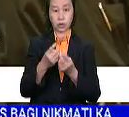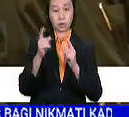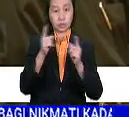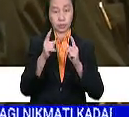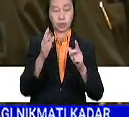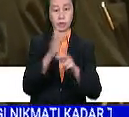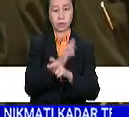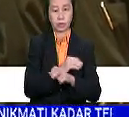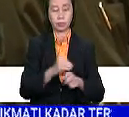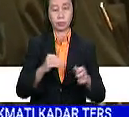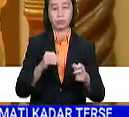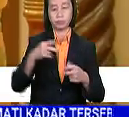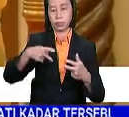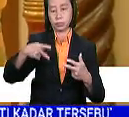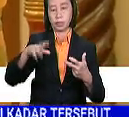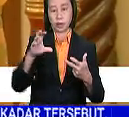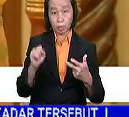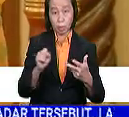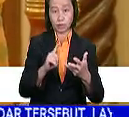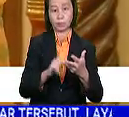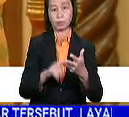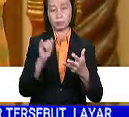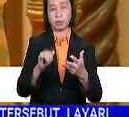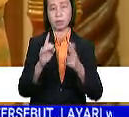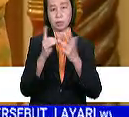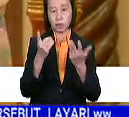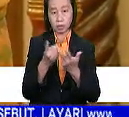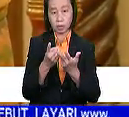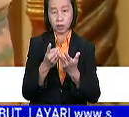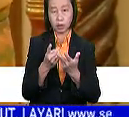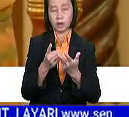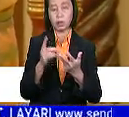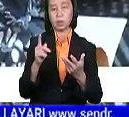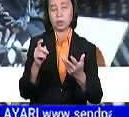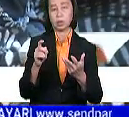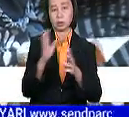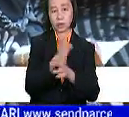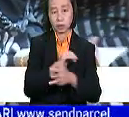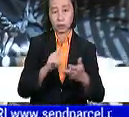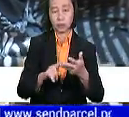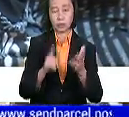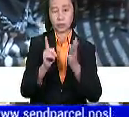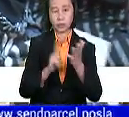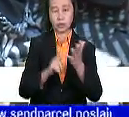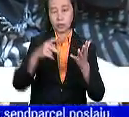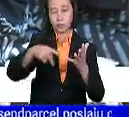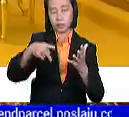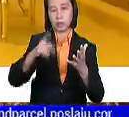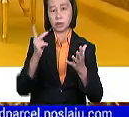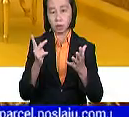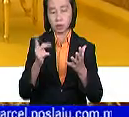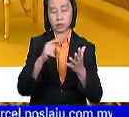Serawak pegawai Bintang kok PBS dan darjah yang amat Mulia bintang kenyalang pegawai bintang kenyalang TBC